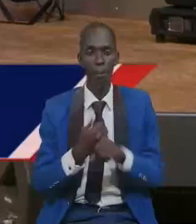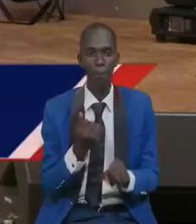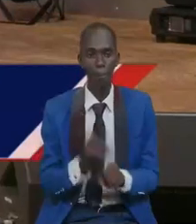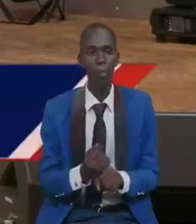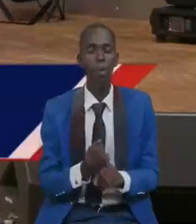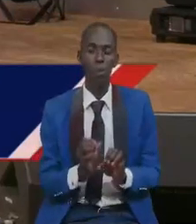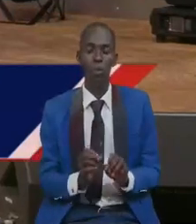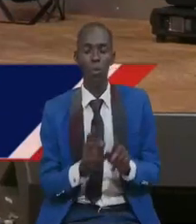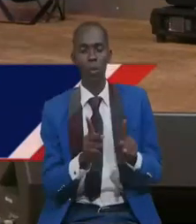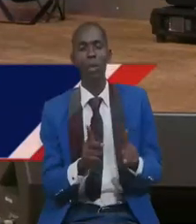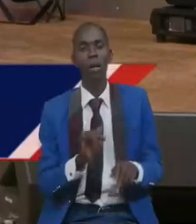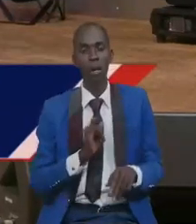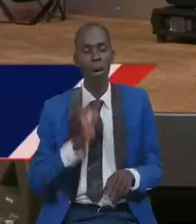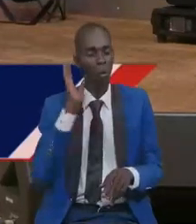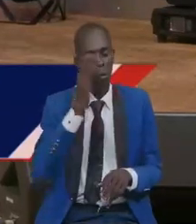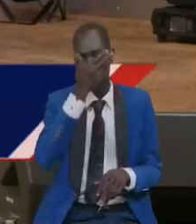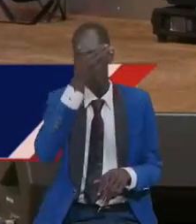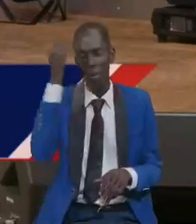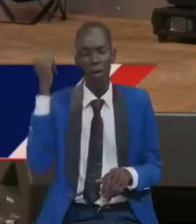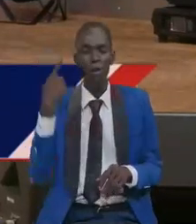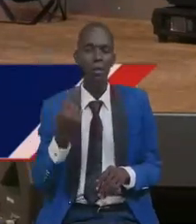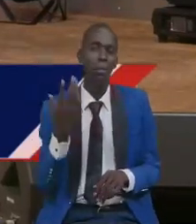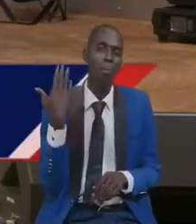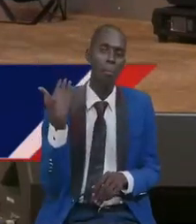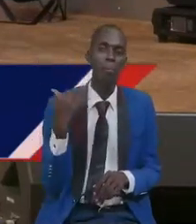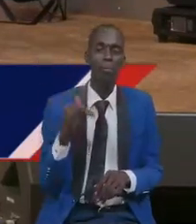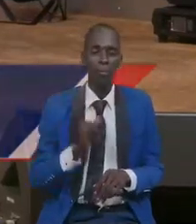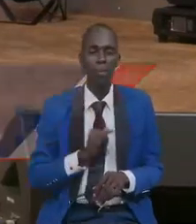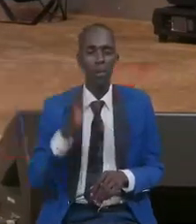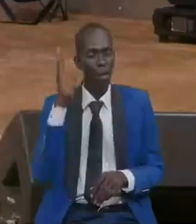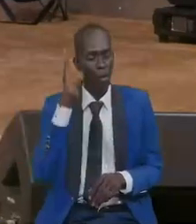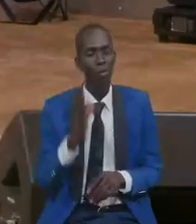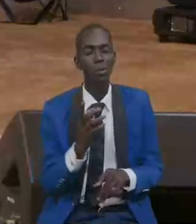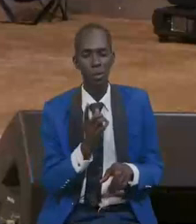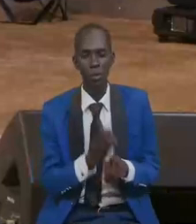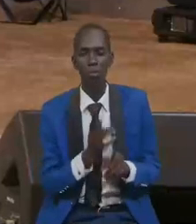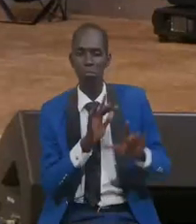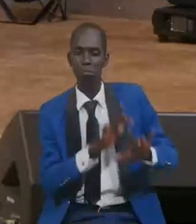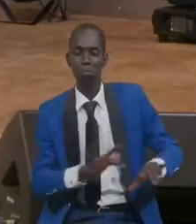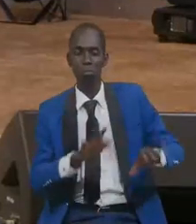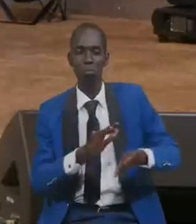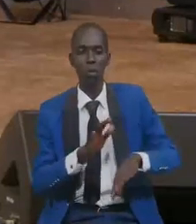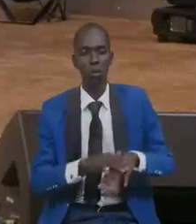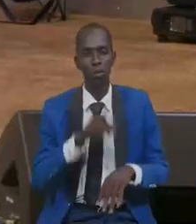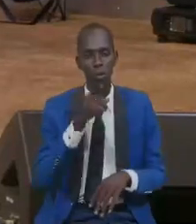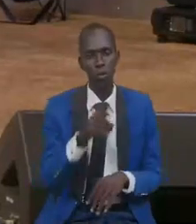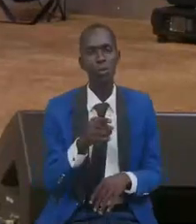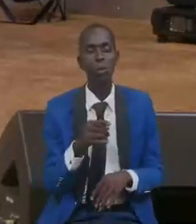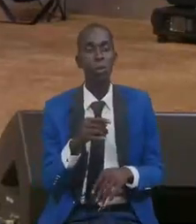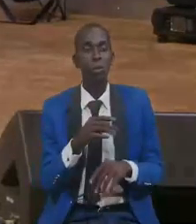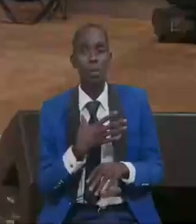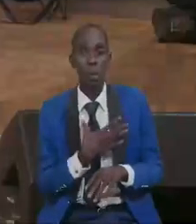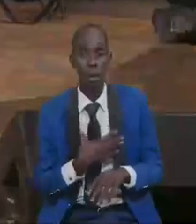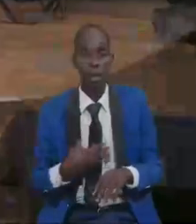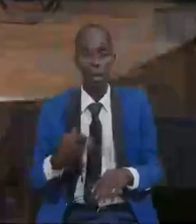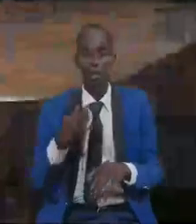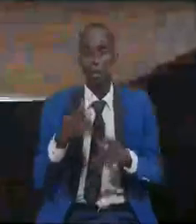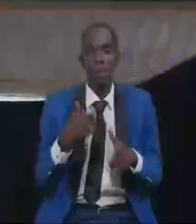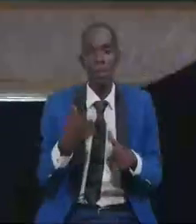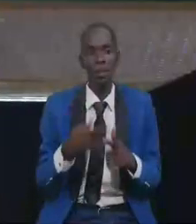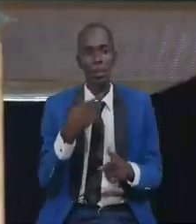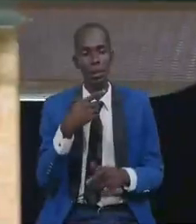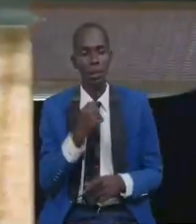Alors, si vous oubliez le passé et vous faites ce que je dis, je vais dire, moi aussi j'oublie le passé, c'est une décision folle que vous avez prise